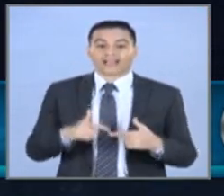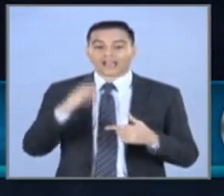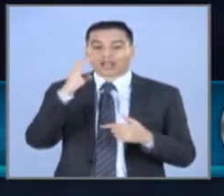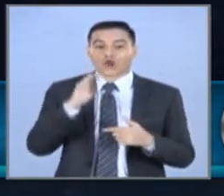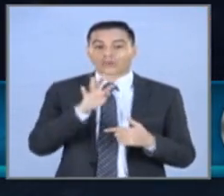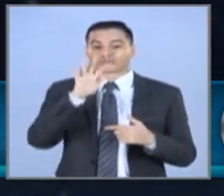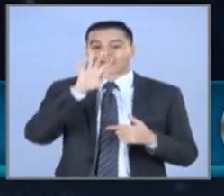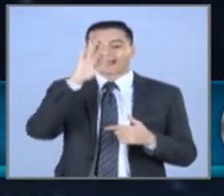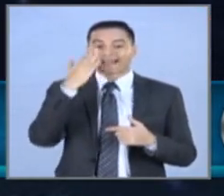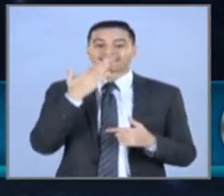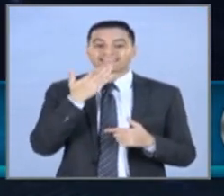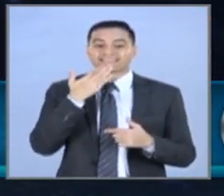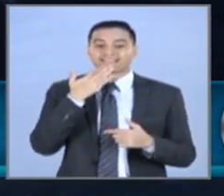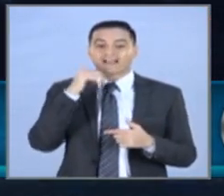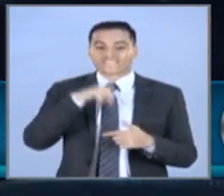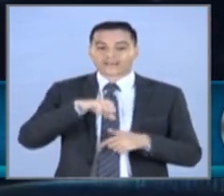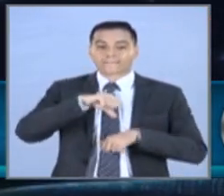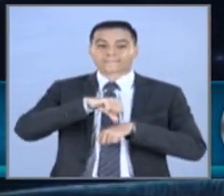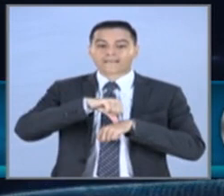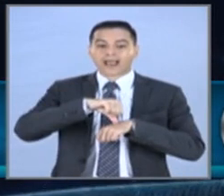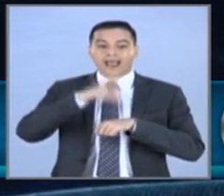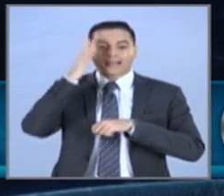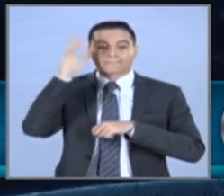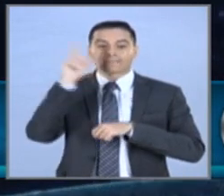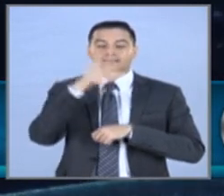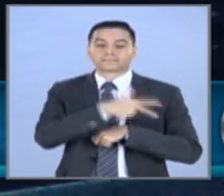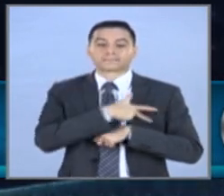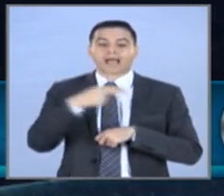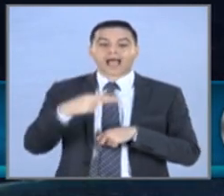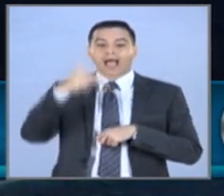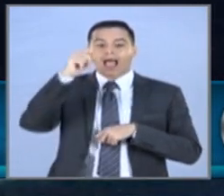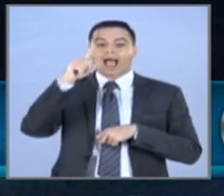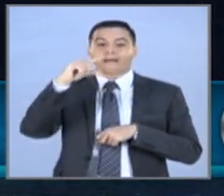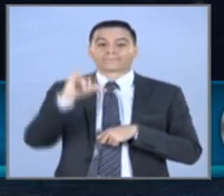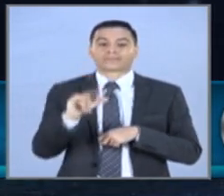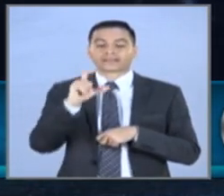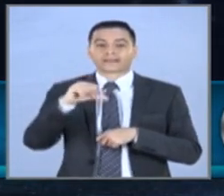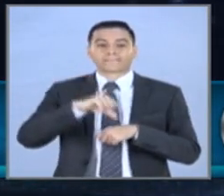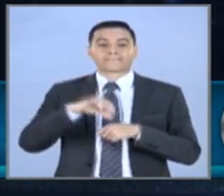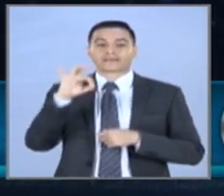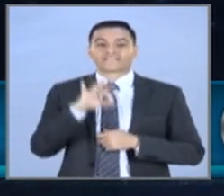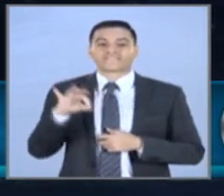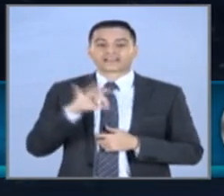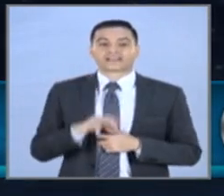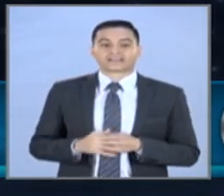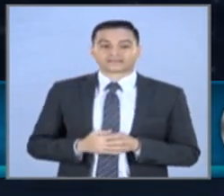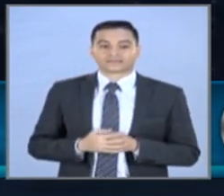في أي من دول جنوب شرق آسيا يقع مسجد